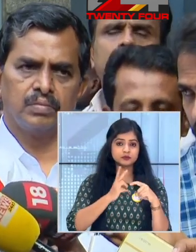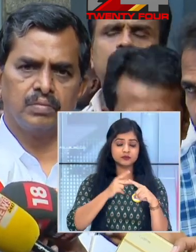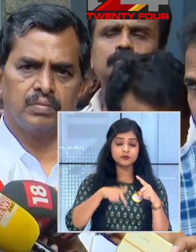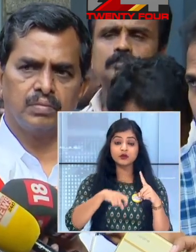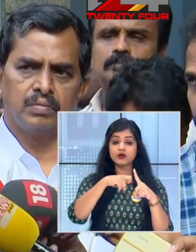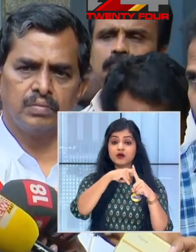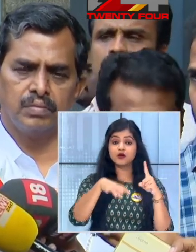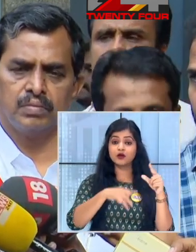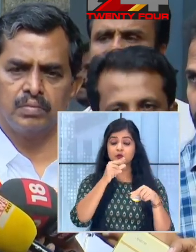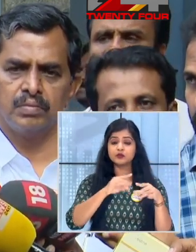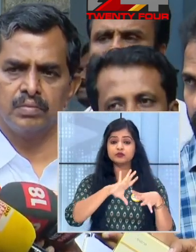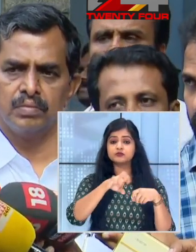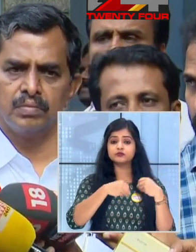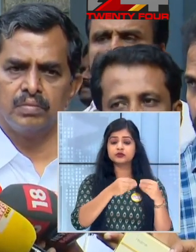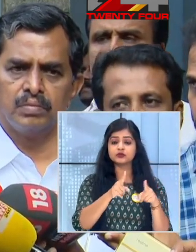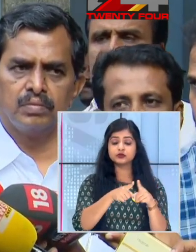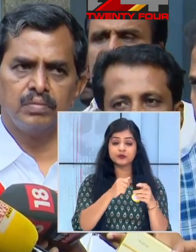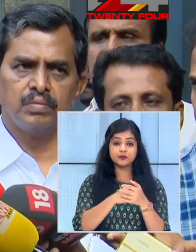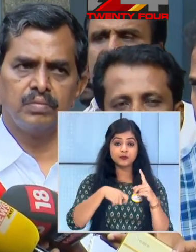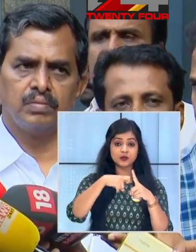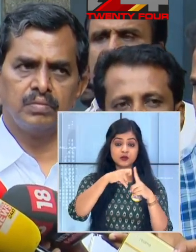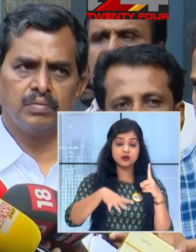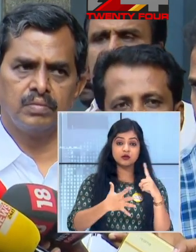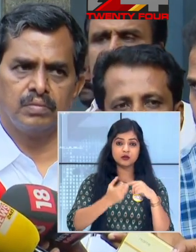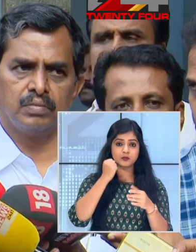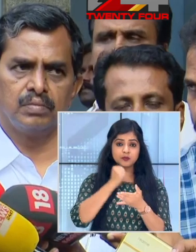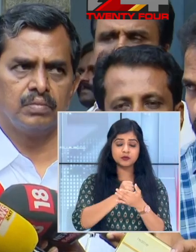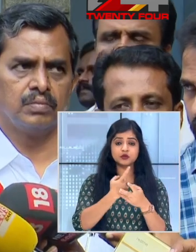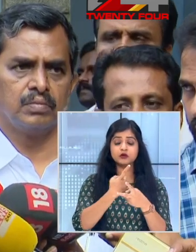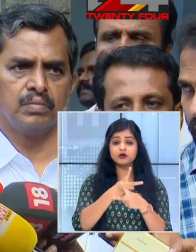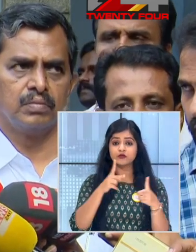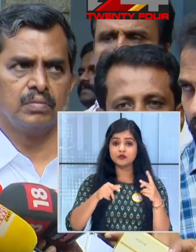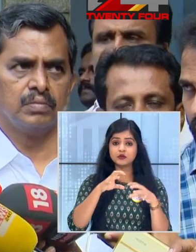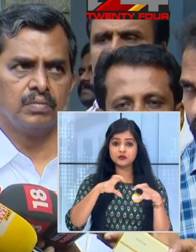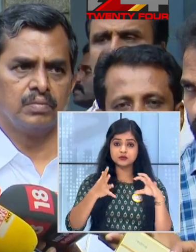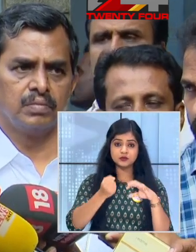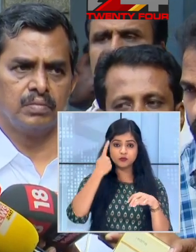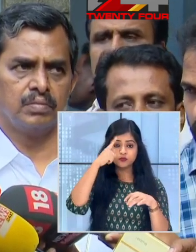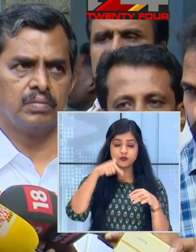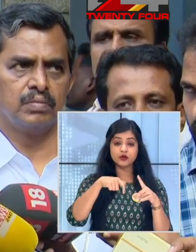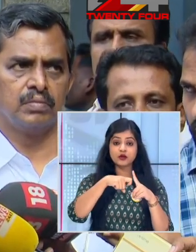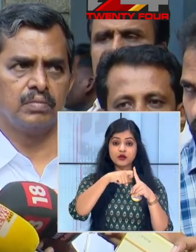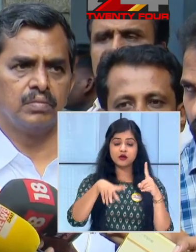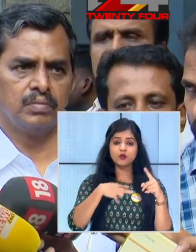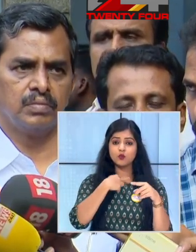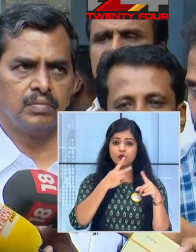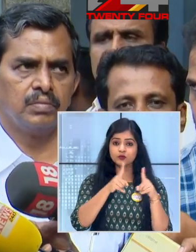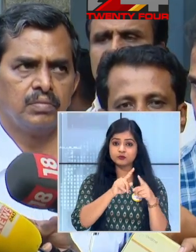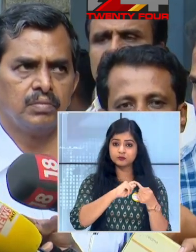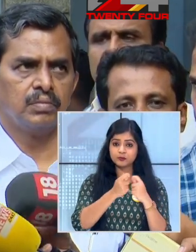നാട്ടിലെ ജനങ്ങളോട് കാണിക്കുക. കേരളത്തിൽ ലഭിക്കേണ്ട പല കാര്യങ്ങളും ലഭിക്കുന്നതിന് വേണ്ടി കേരളത്തിന് ശബ്ദമായി മാറാൻ